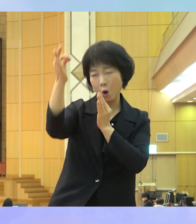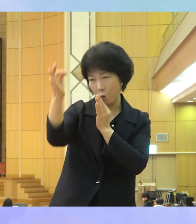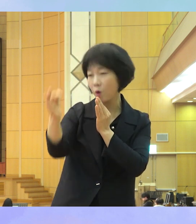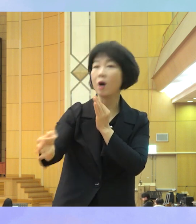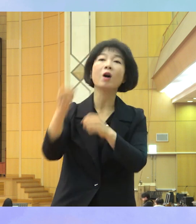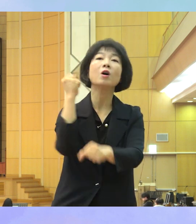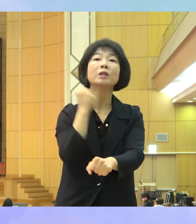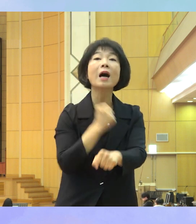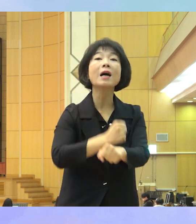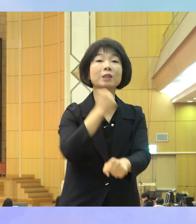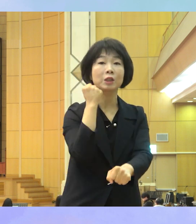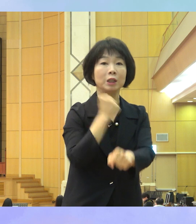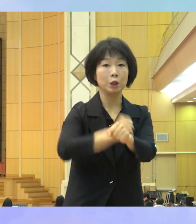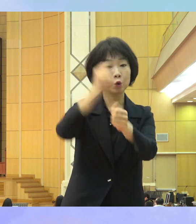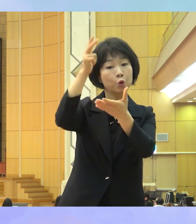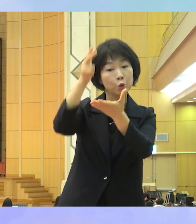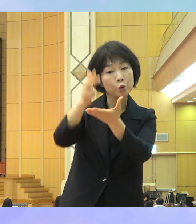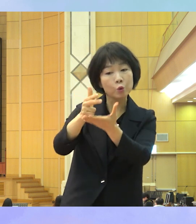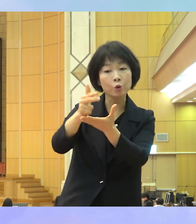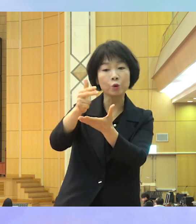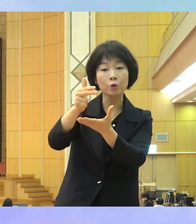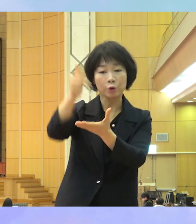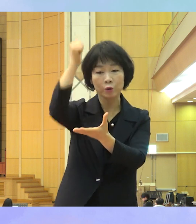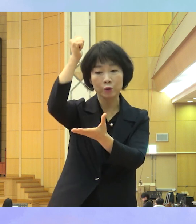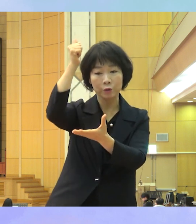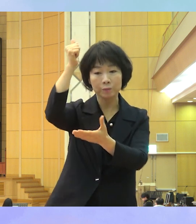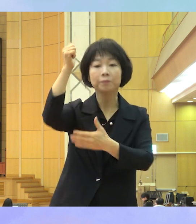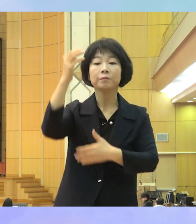당신은 영원하신 주,